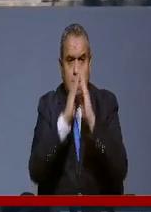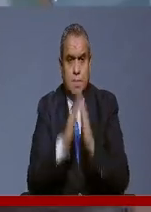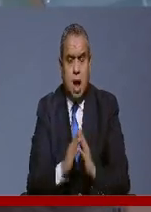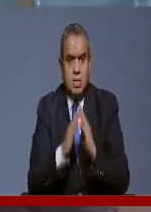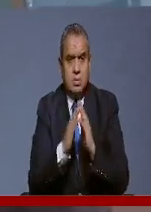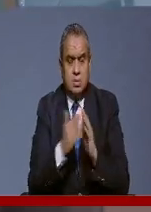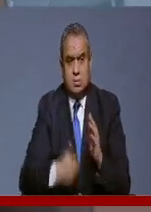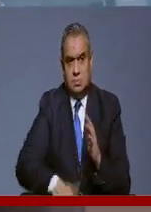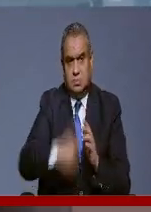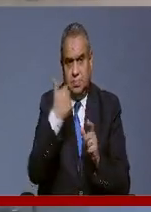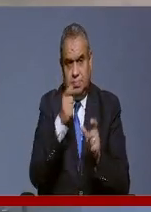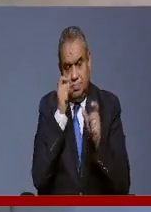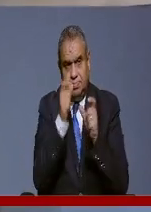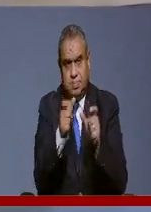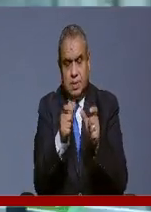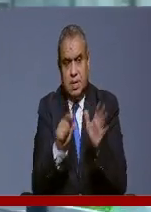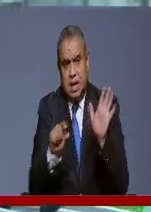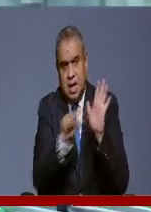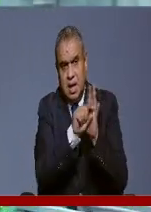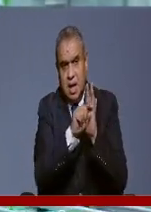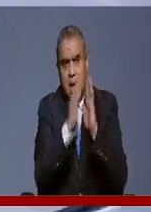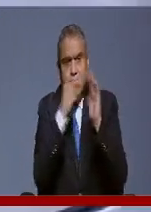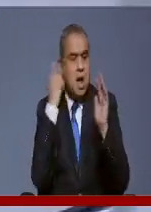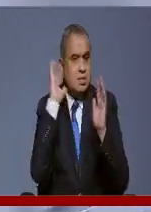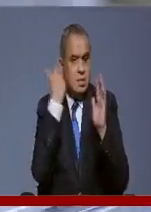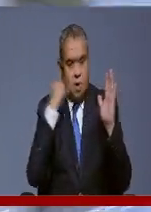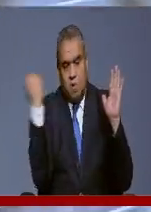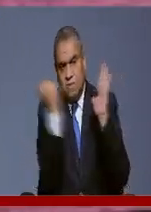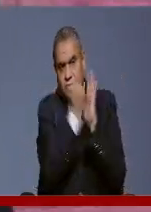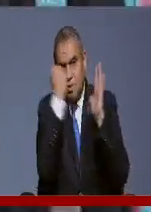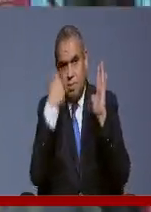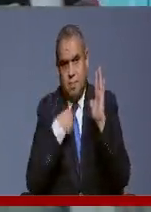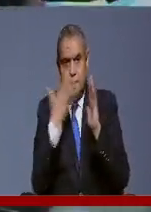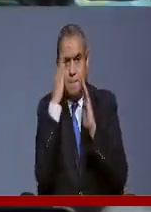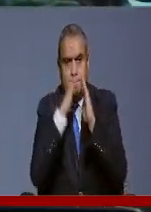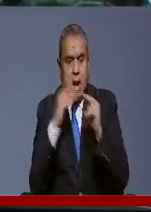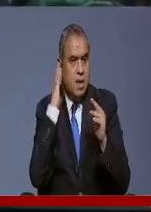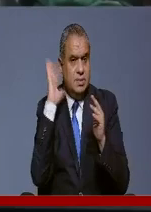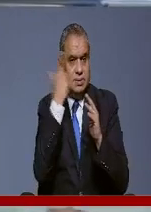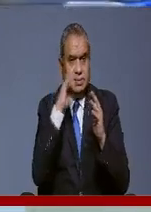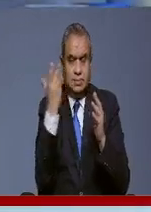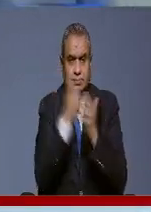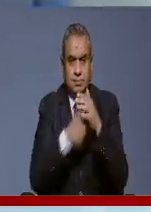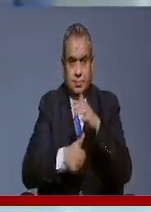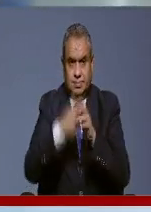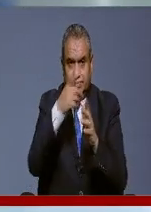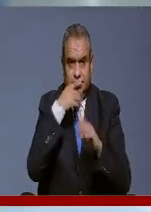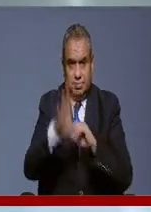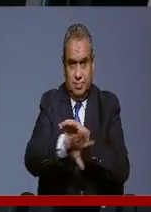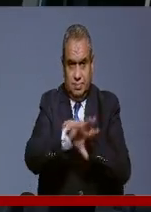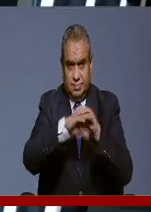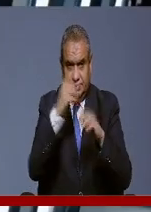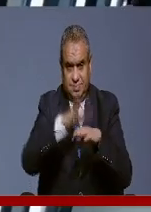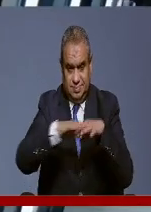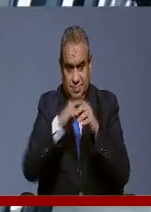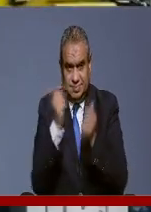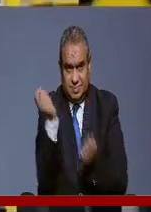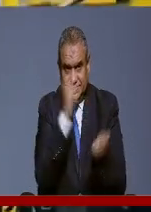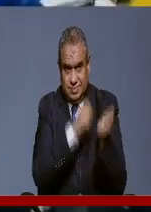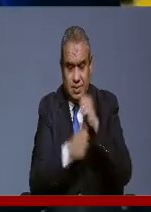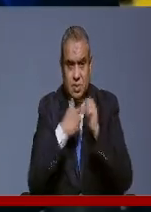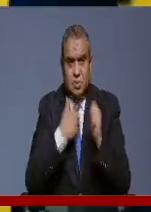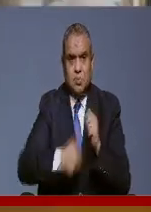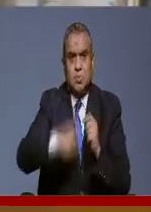حافظوا على صوت الصناعه ورسالتها وكانوا عارفين ان كل منتج بيطلع من مصانعهم هو امن